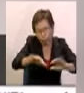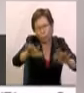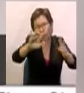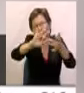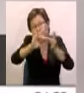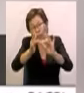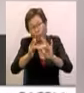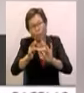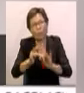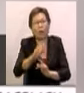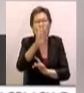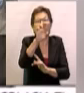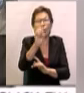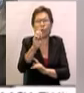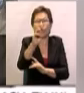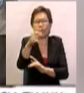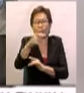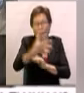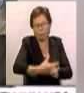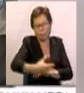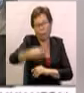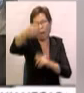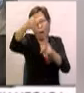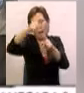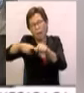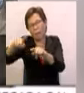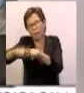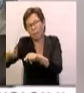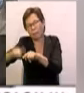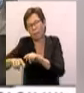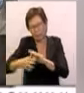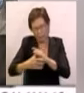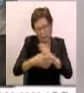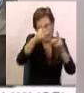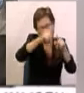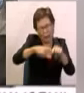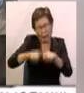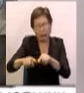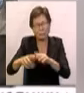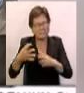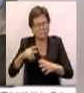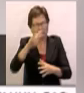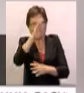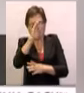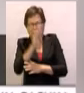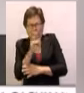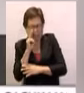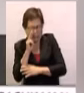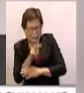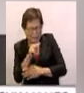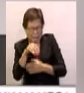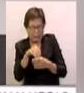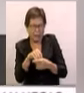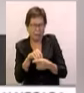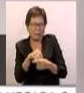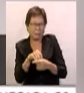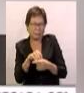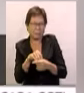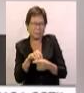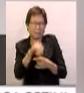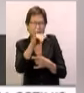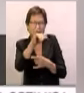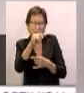sosial. Roman Fedorstov memuat naik pelbagai spesies hidupan yang amat jarang dilihat itu melalui Twitter dan